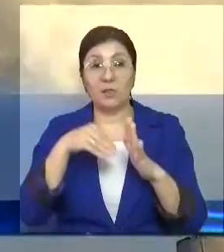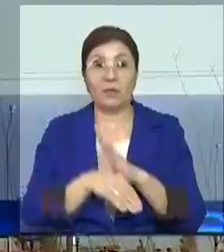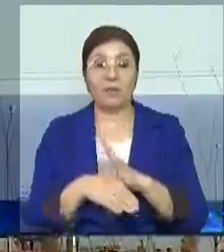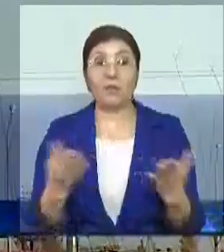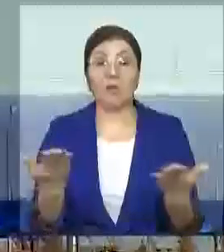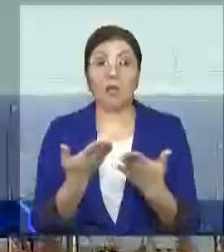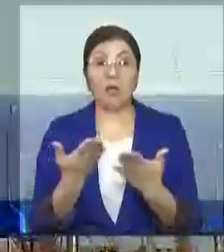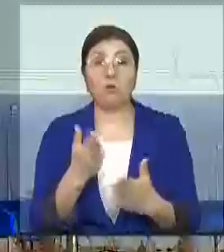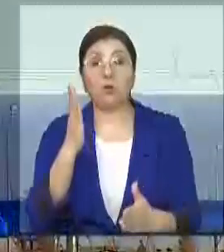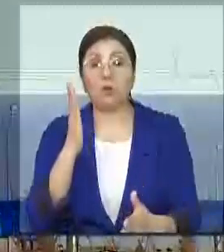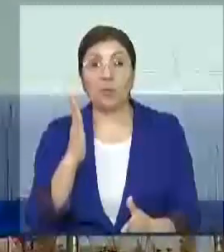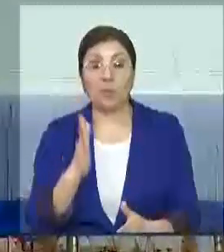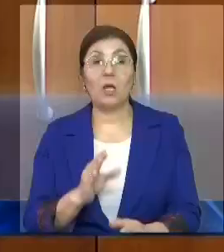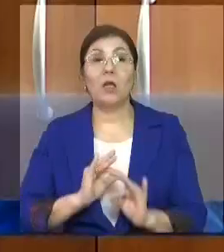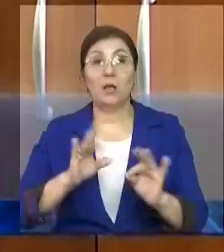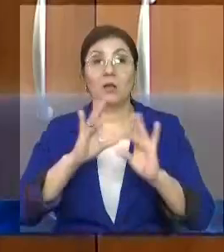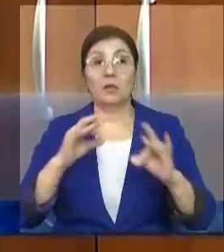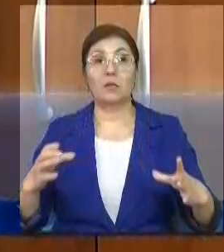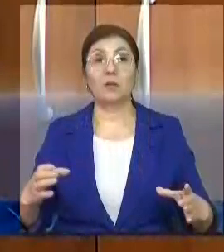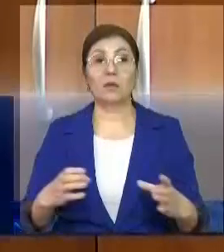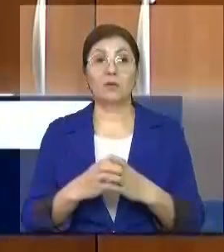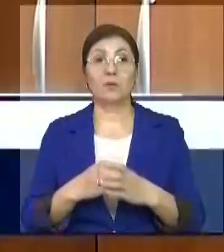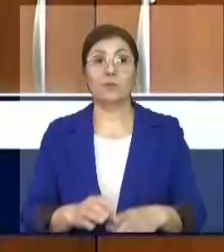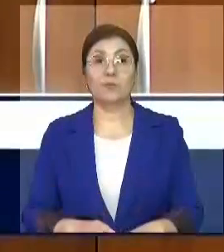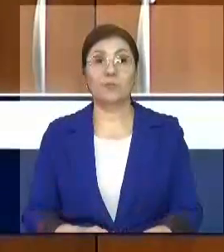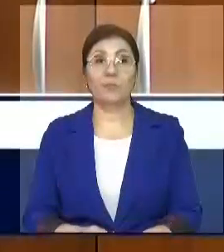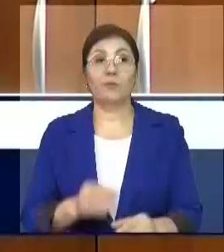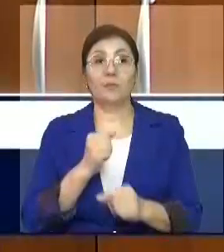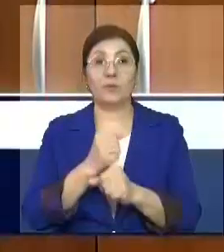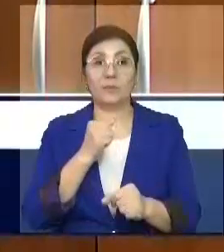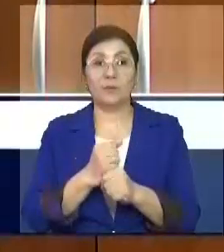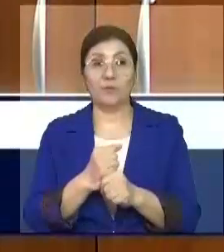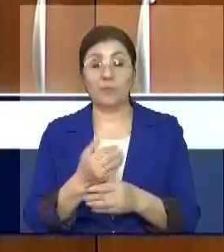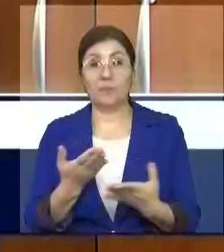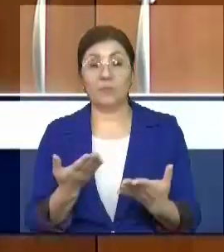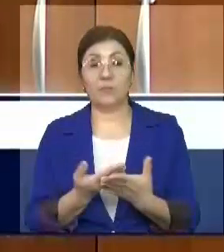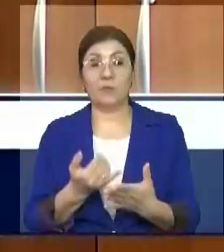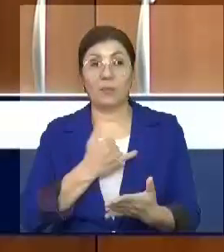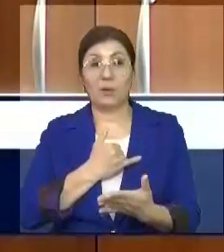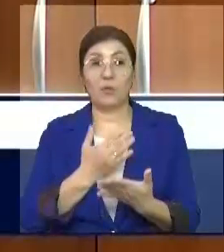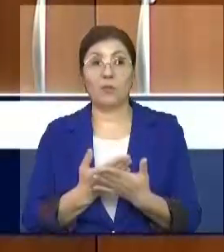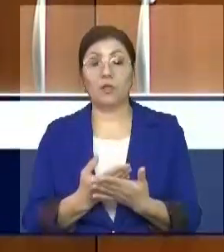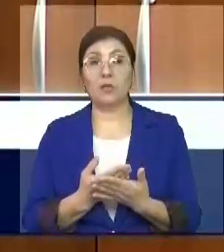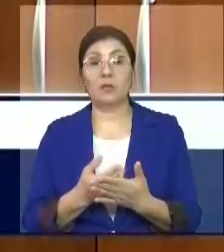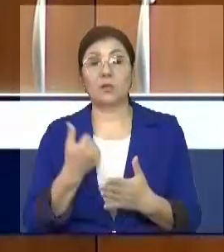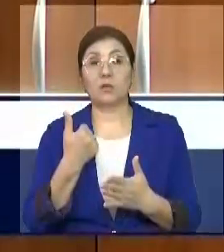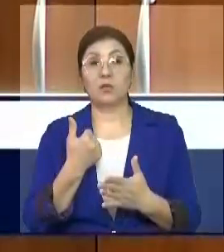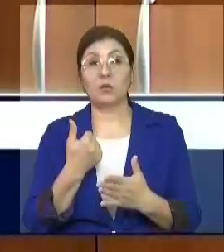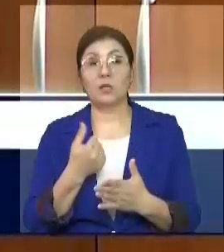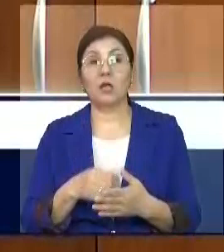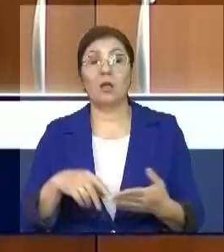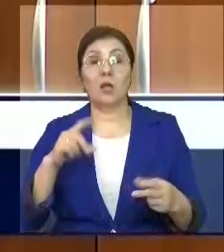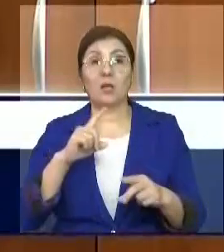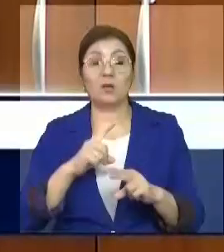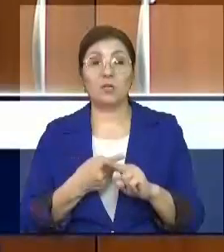те, которые озвучивает общественность. У нас разработки на ТЭО, то есть у нас на наличие шестивалентного хрома, тот